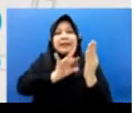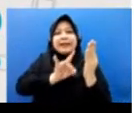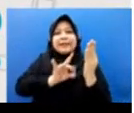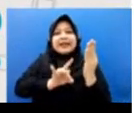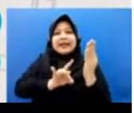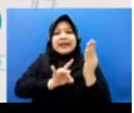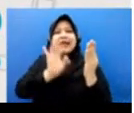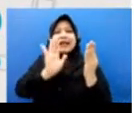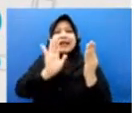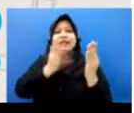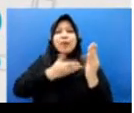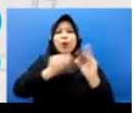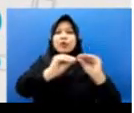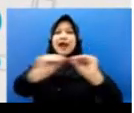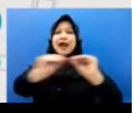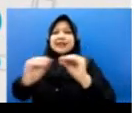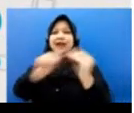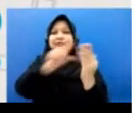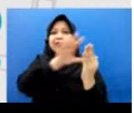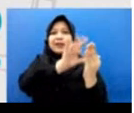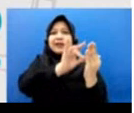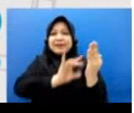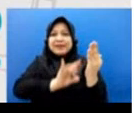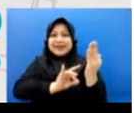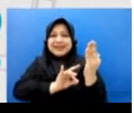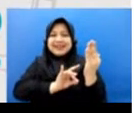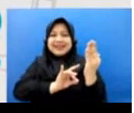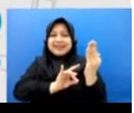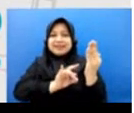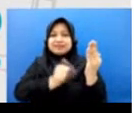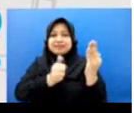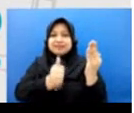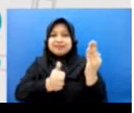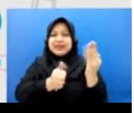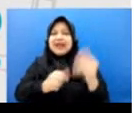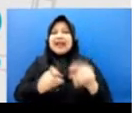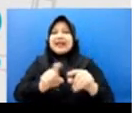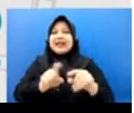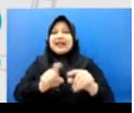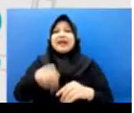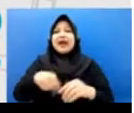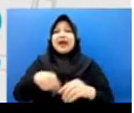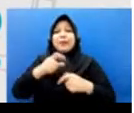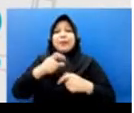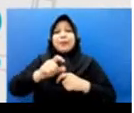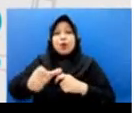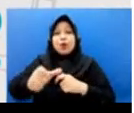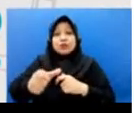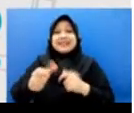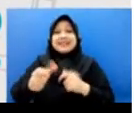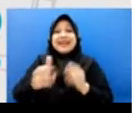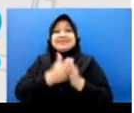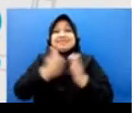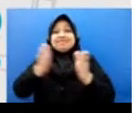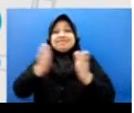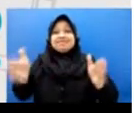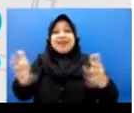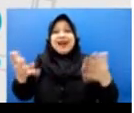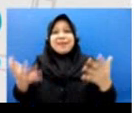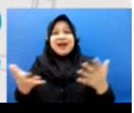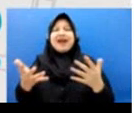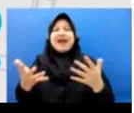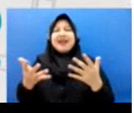mengubah waktu di kelas di sekolah. Tapi yang ada panjang adalah kesiapan kita dalam menyusun atau